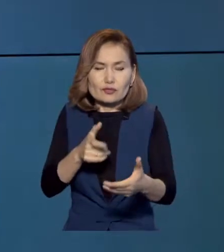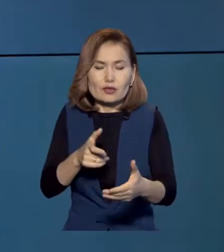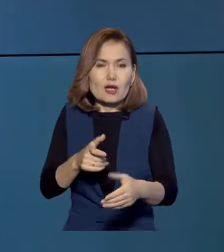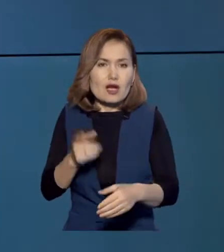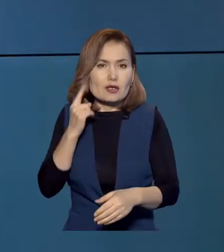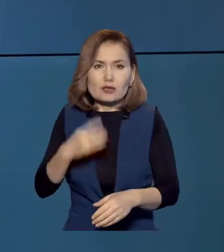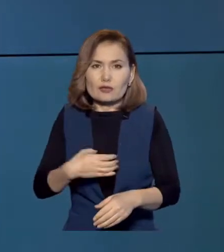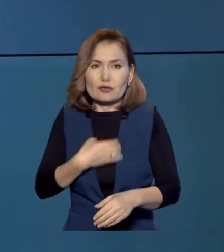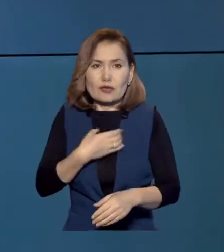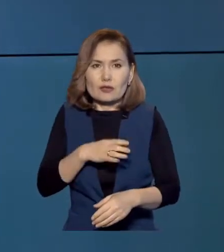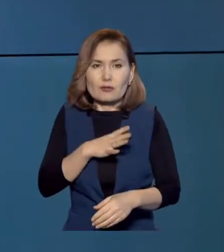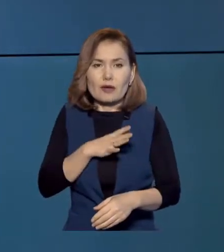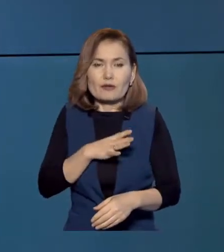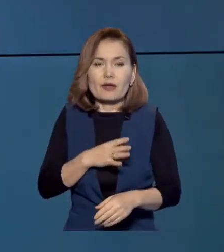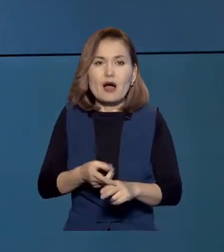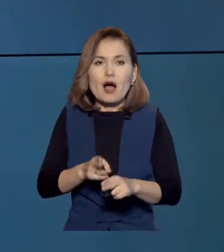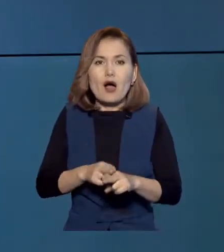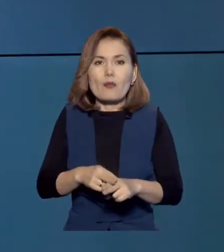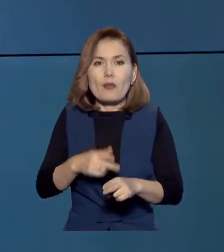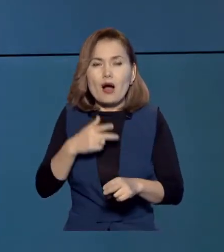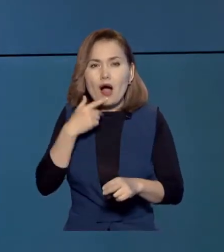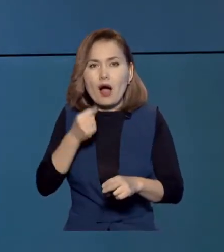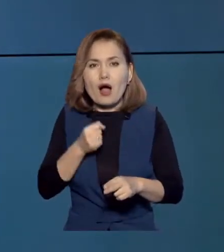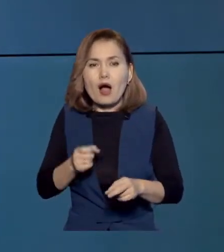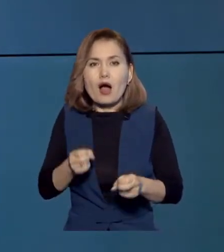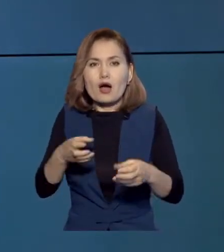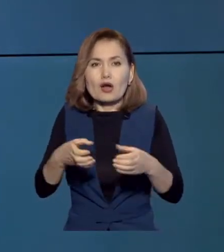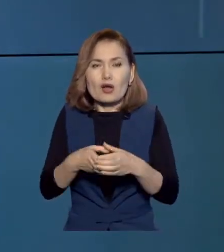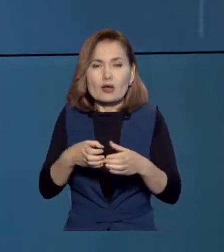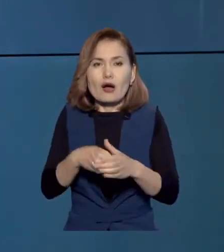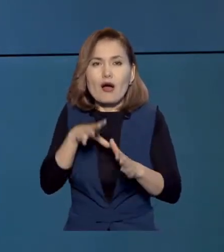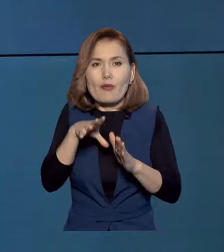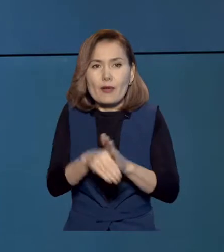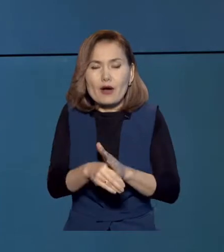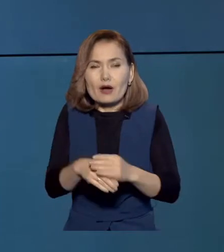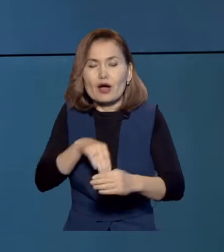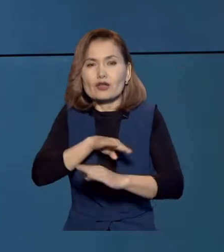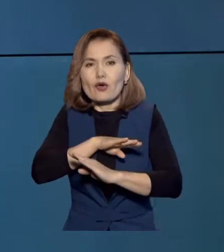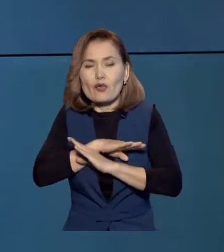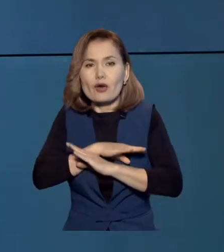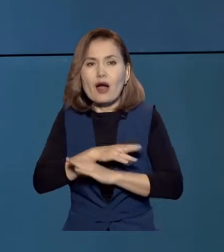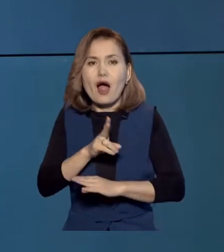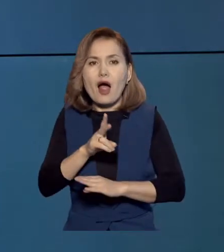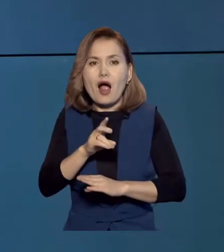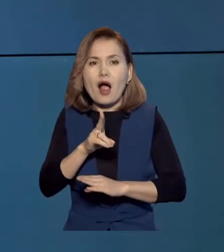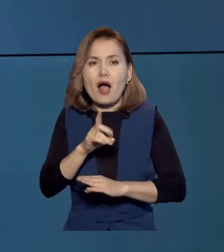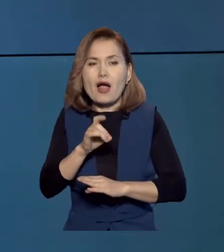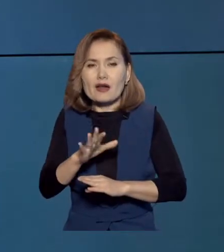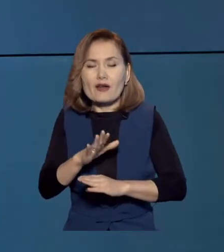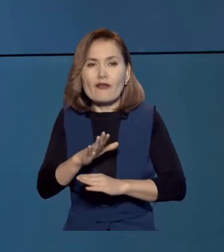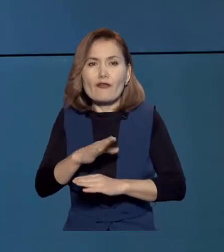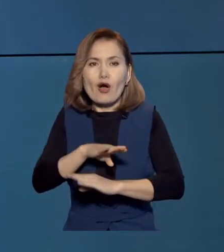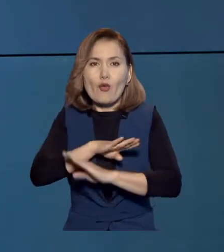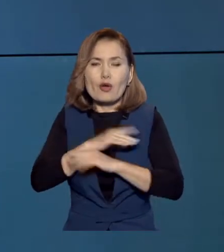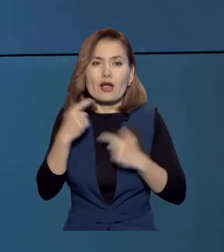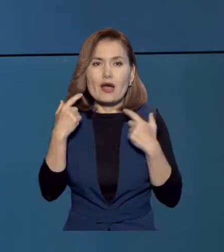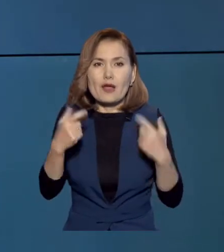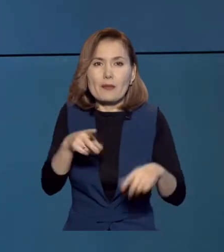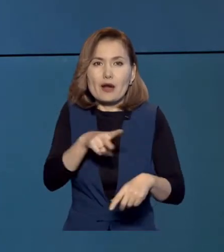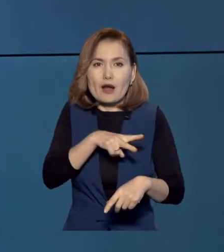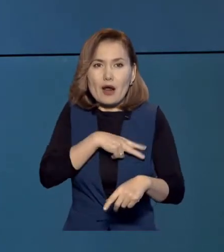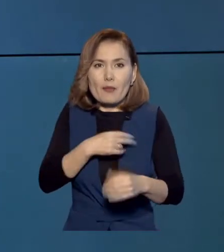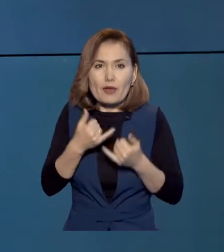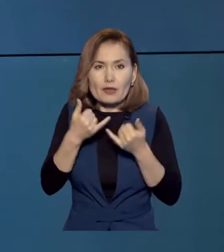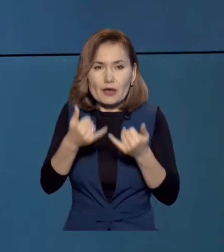Қарулы күштердің марқұм болған офицері Сәндібек Қайыров 2-ші дәрежелі айбын орденімен наградталды. 35-ші гвардия десанттық шабуылдау